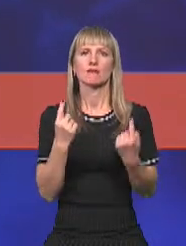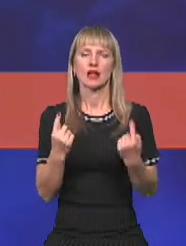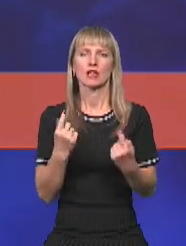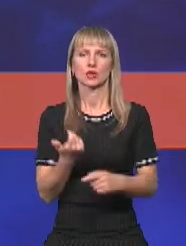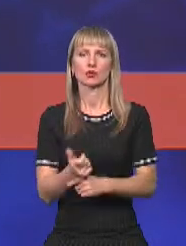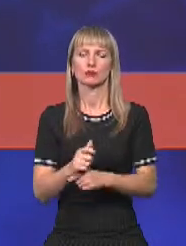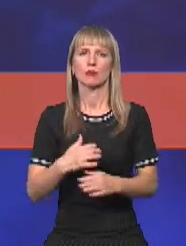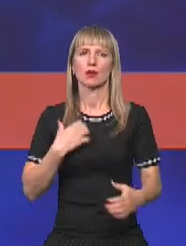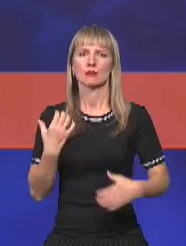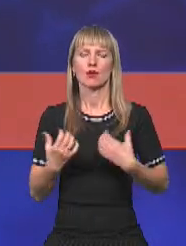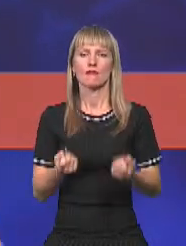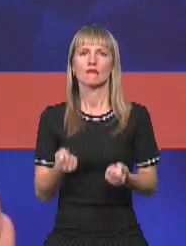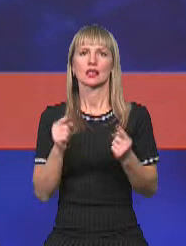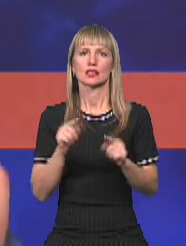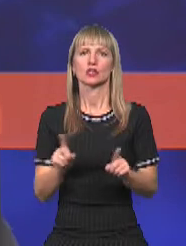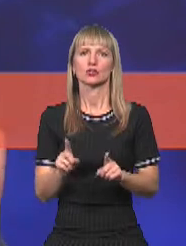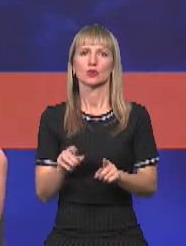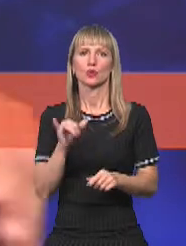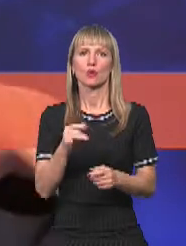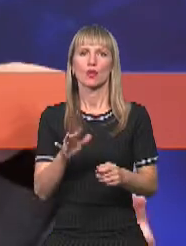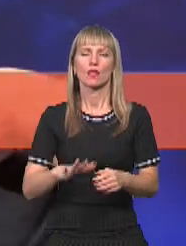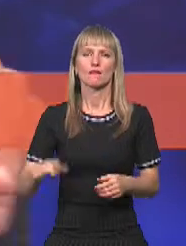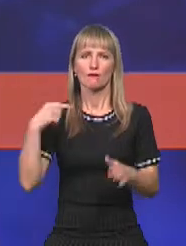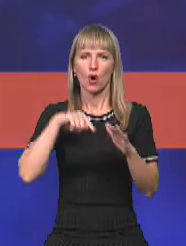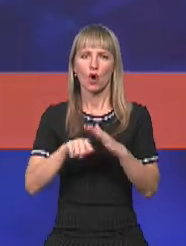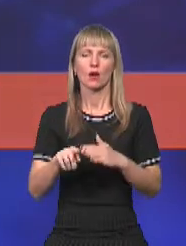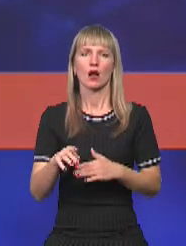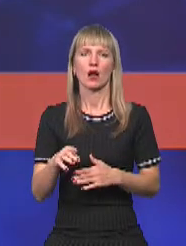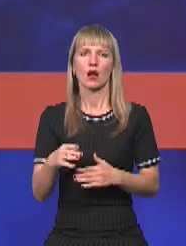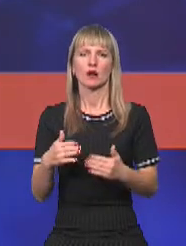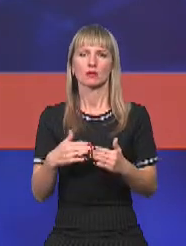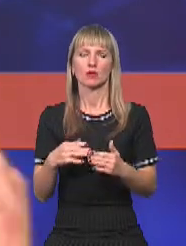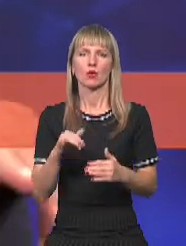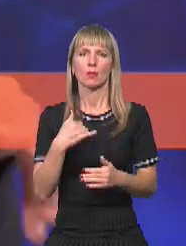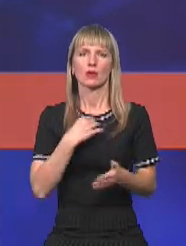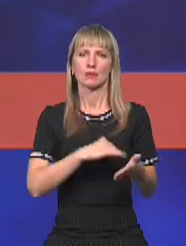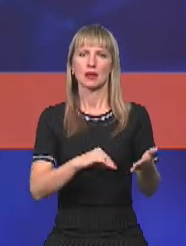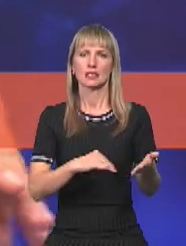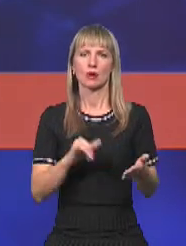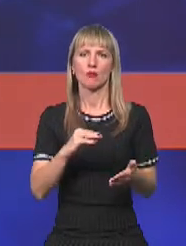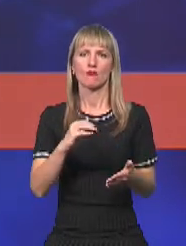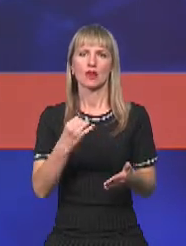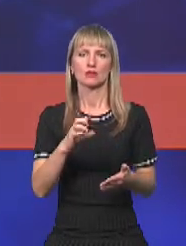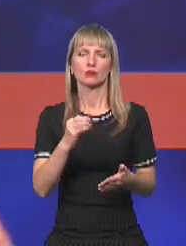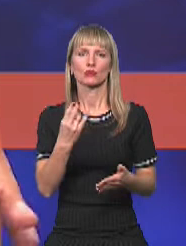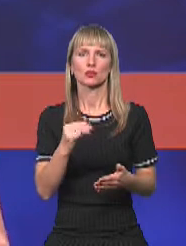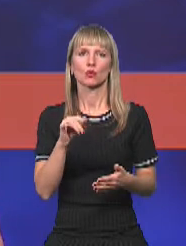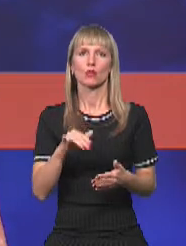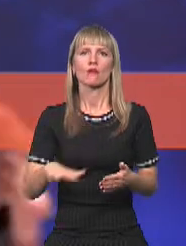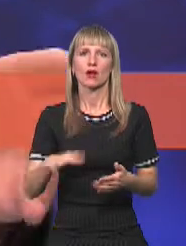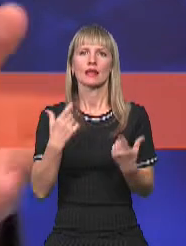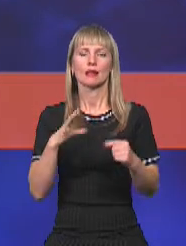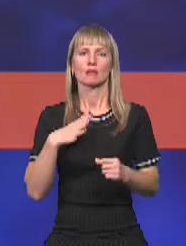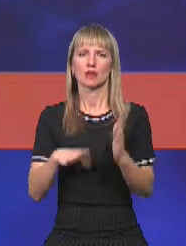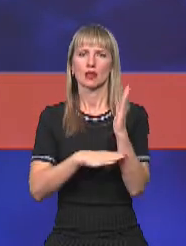дуже занепокоєність викликає те, що у дворах, до речі, мені в коментарі в Фейсбуці про це писали, у дворах, там, де були дерева,